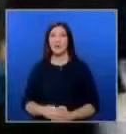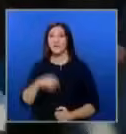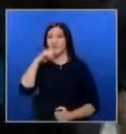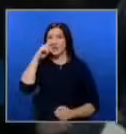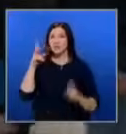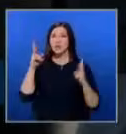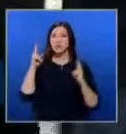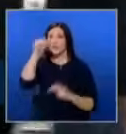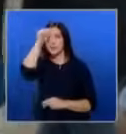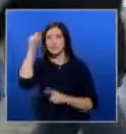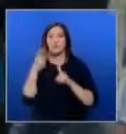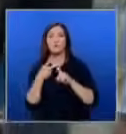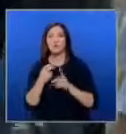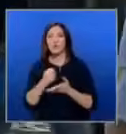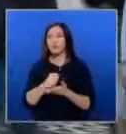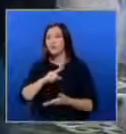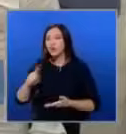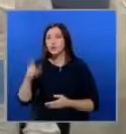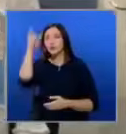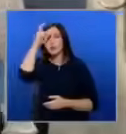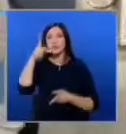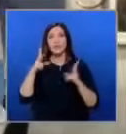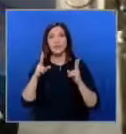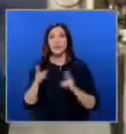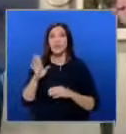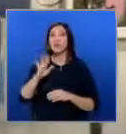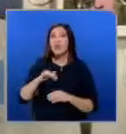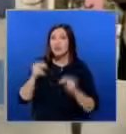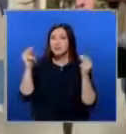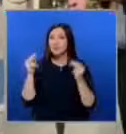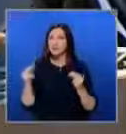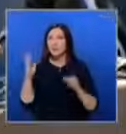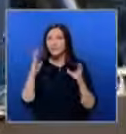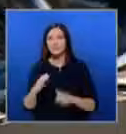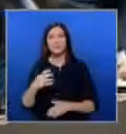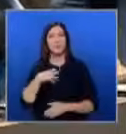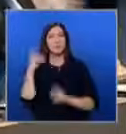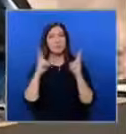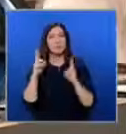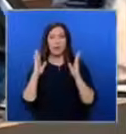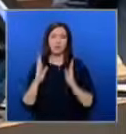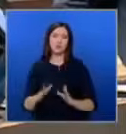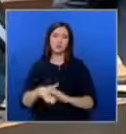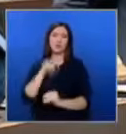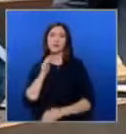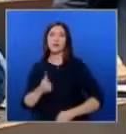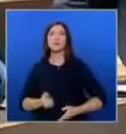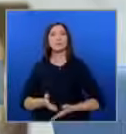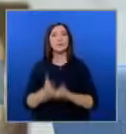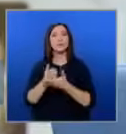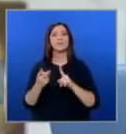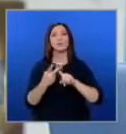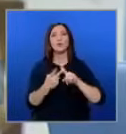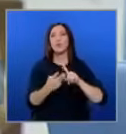Важни решения за съдбата на втория мандат, докато ДПС решава дали да състави правителство, ГЕРБ-СДС категорично отказаха да подкрепят втория